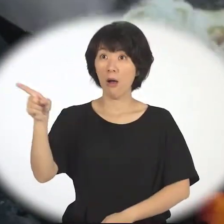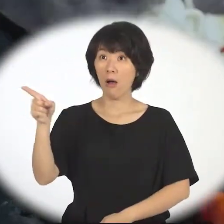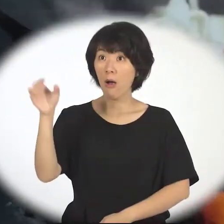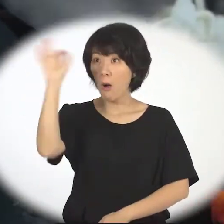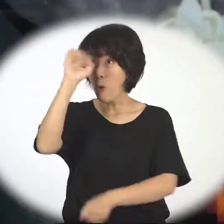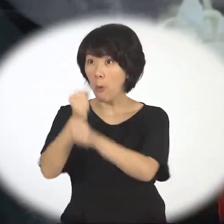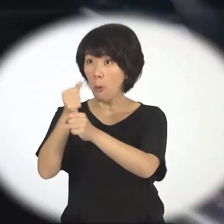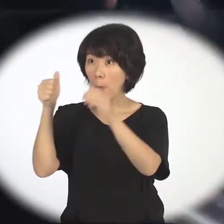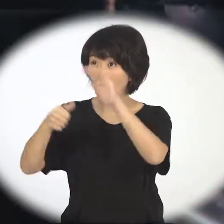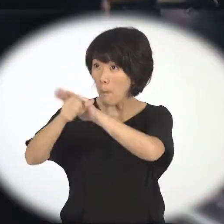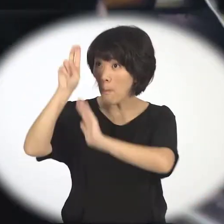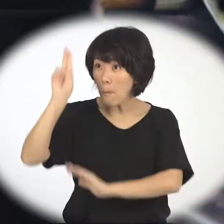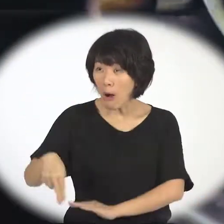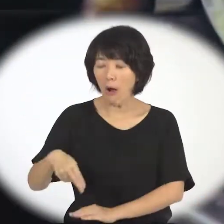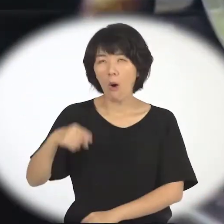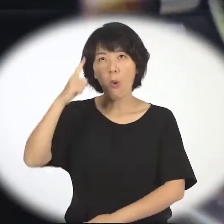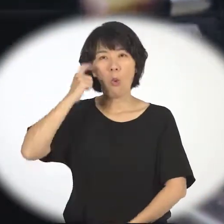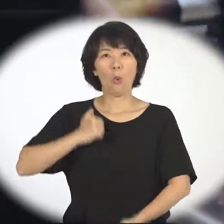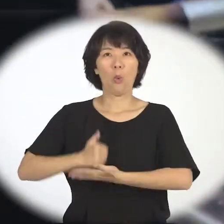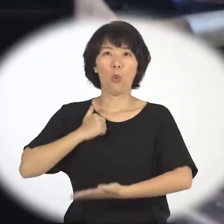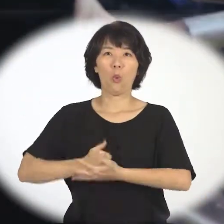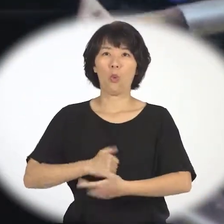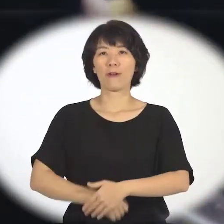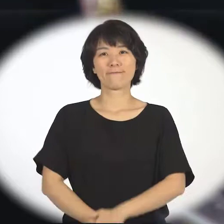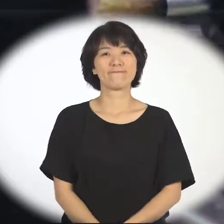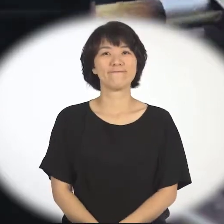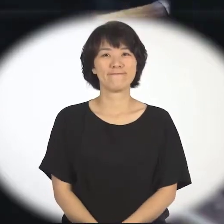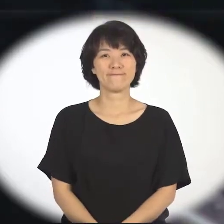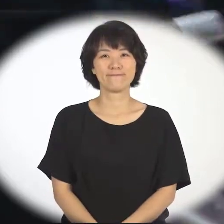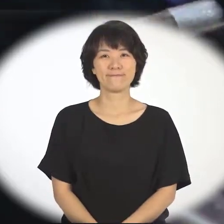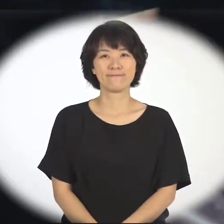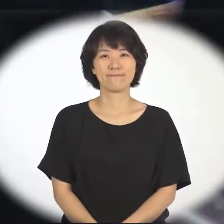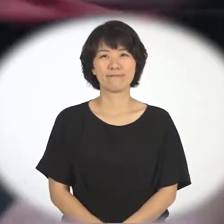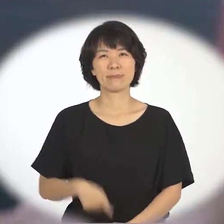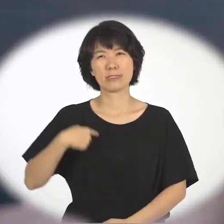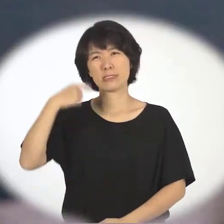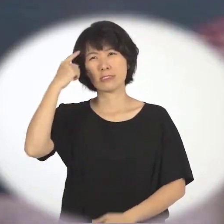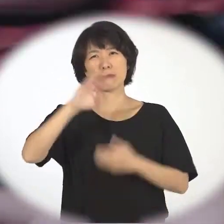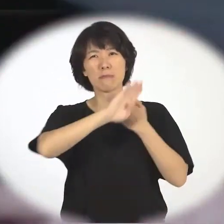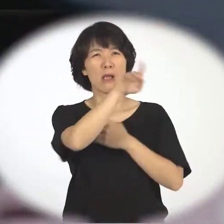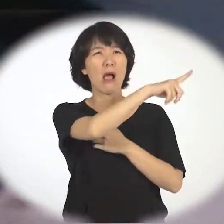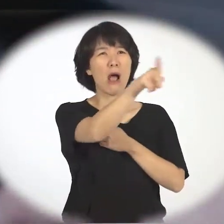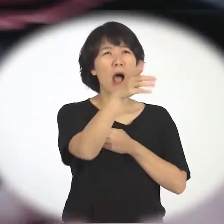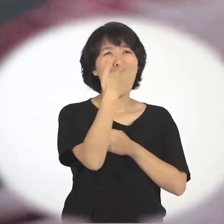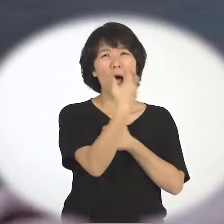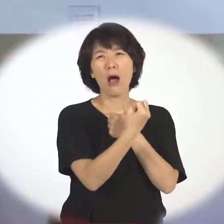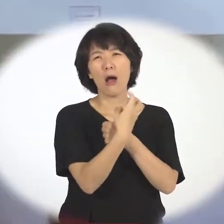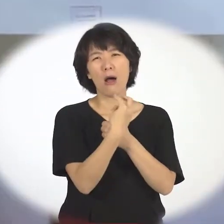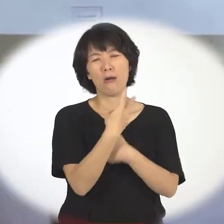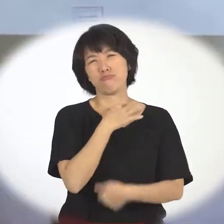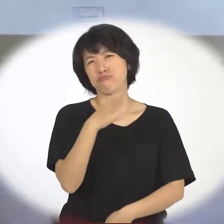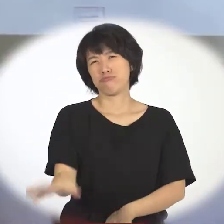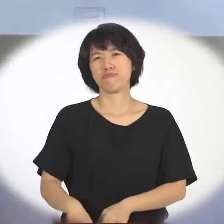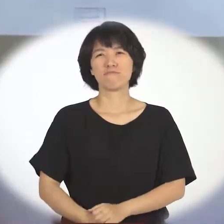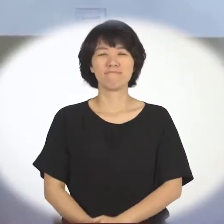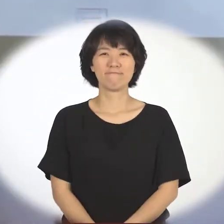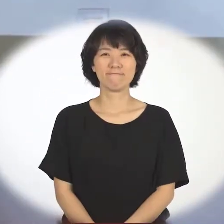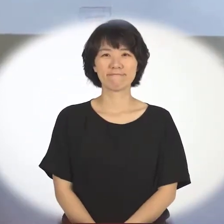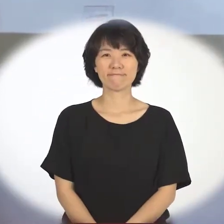友，他成功的出去就业，让我很大的鼓舞。我还是不想让别人来养我